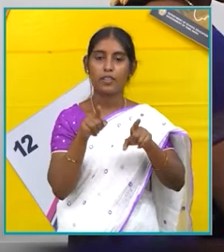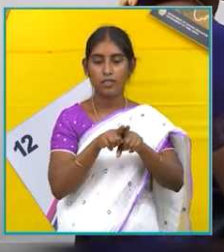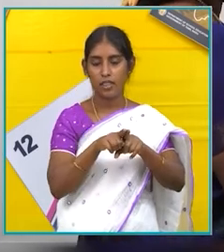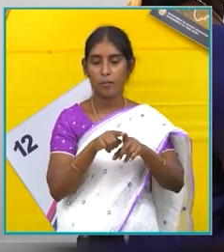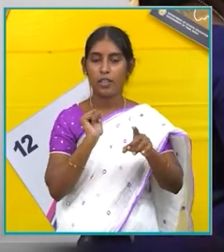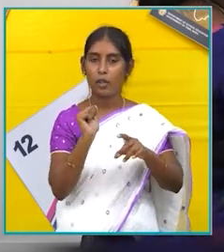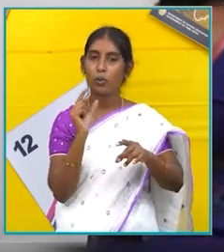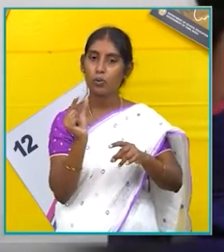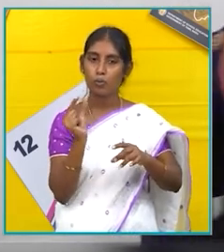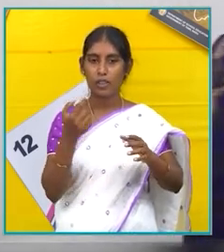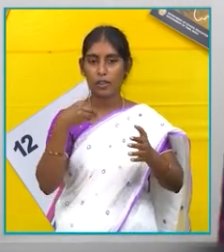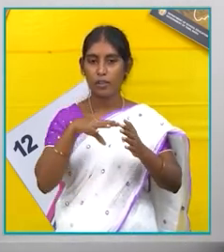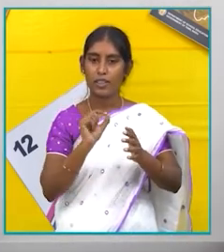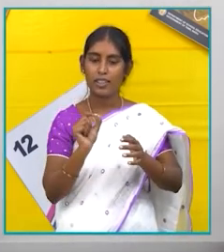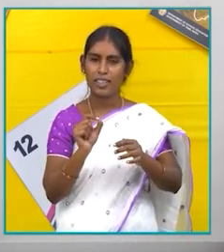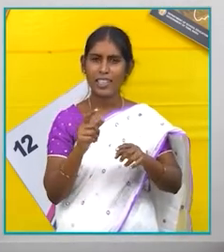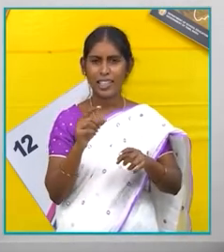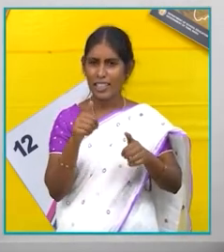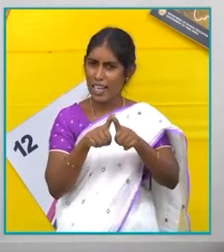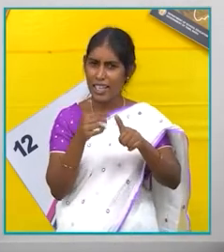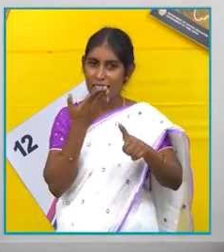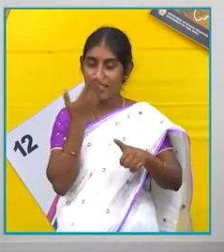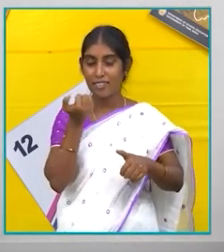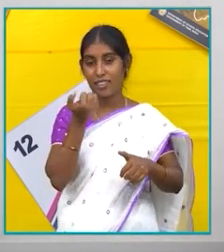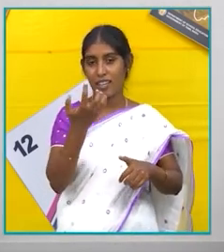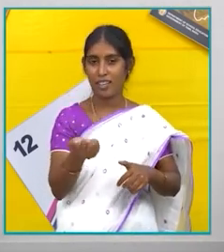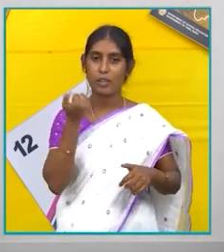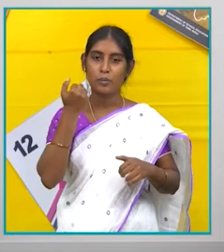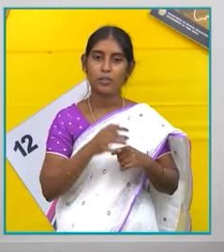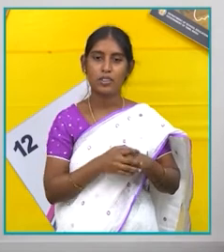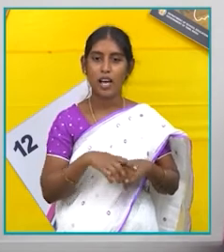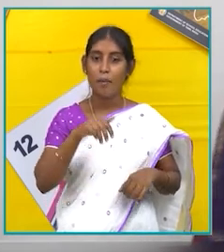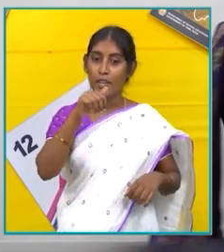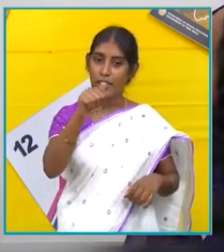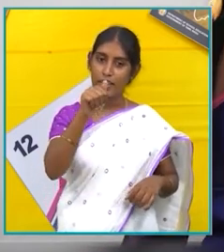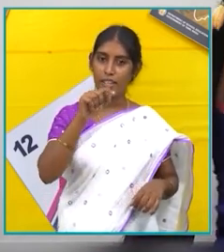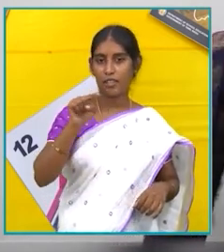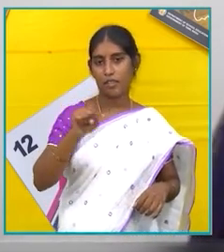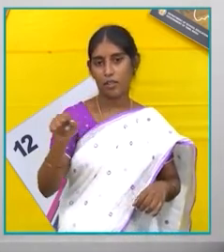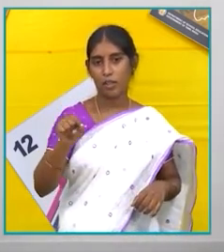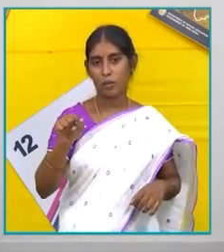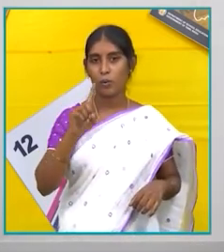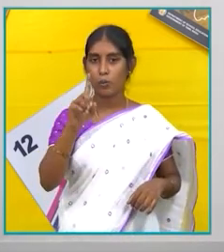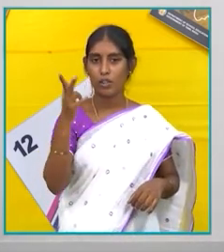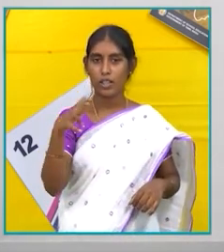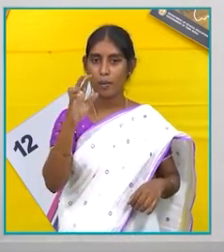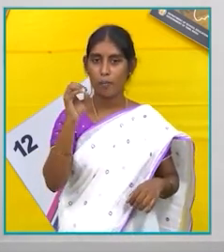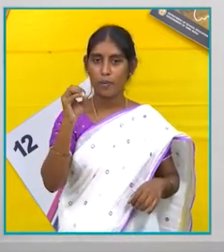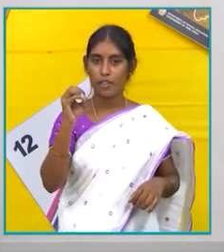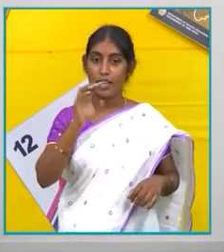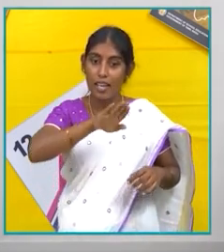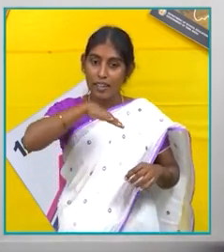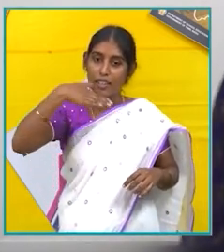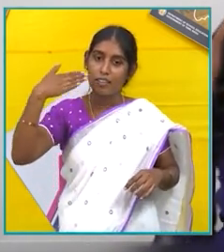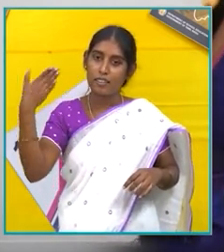இப்போ எழுதியிருக்கோம். இப்போ இதை வச்சு ஏவோட மதிப்பு கண்டுபிடிச்சிடலாம் இல்லையா. ஸோ அப்போ ஏ சமம் 180